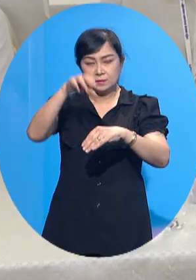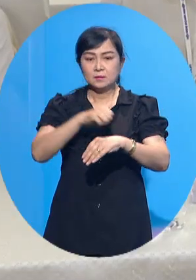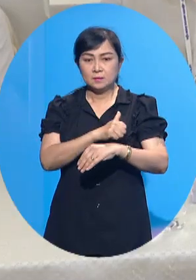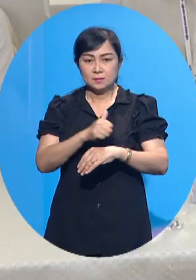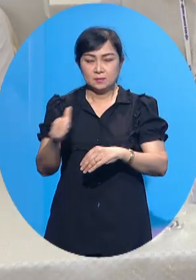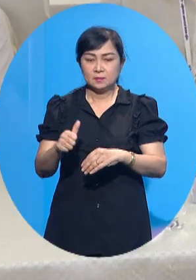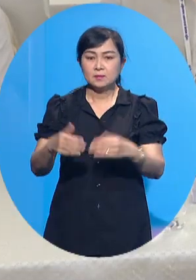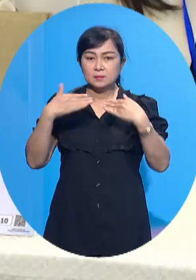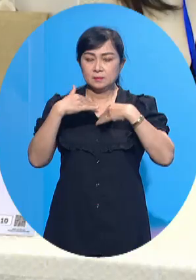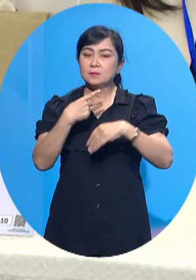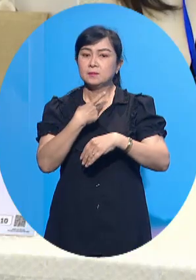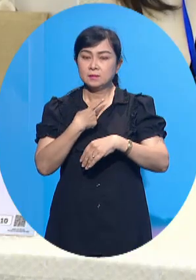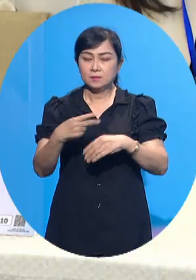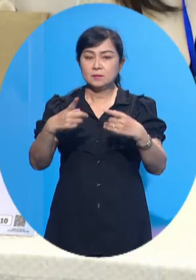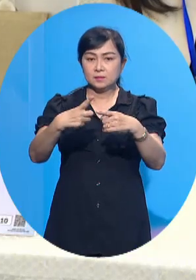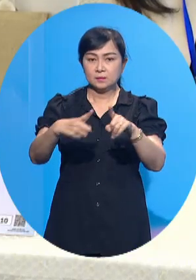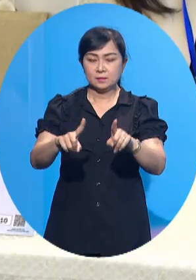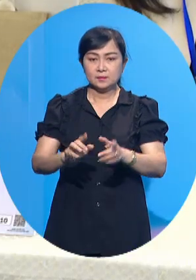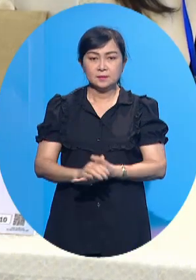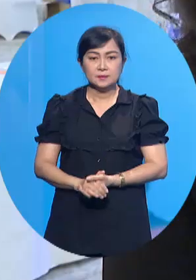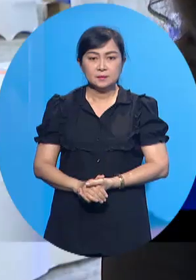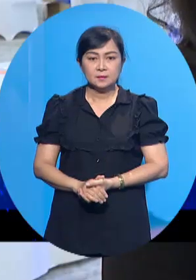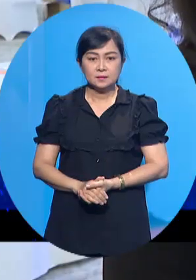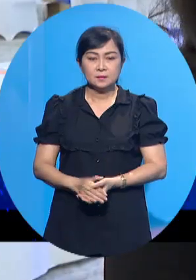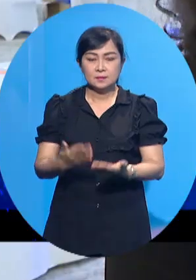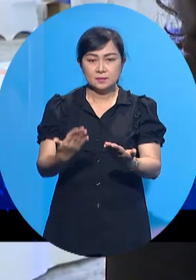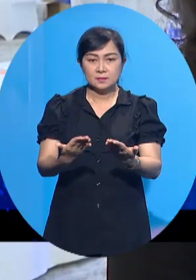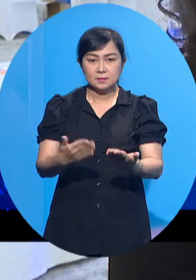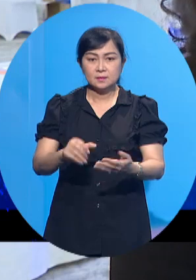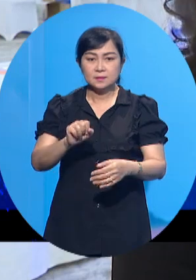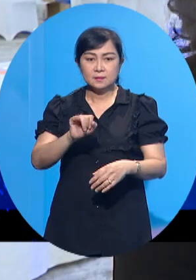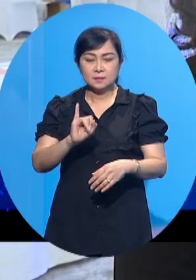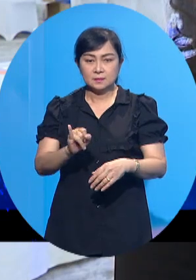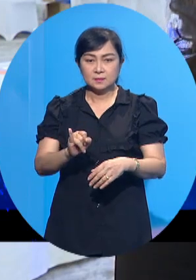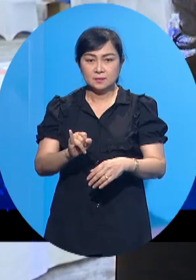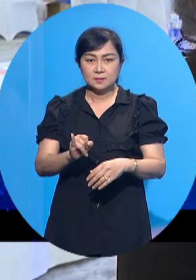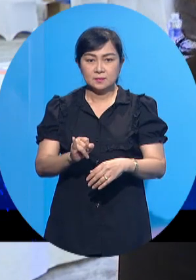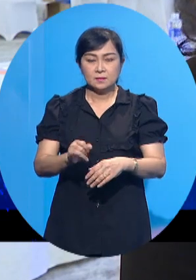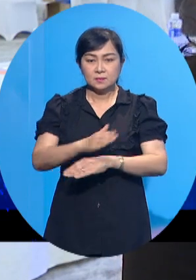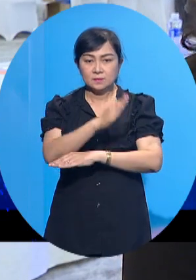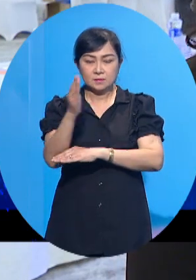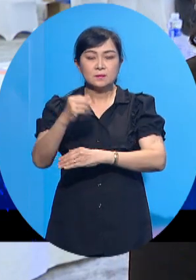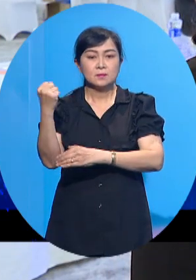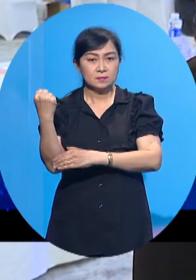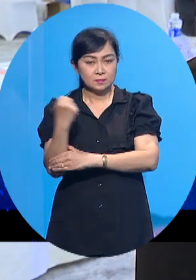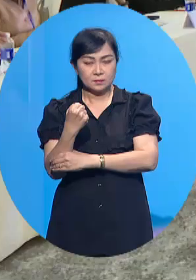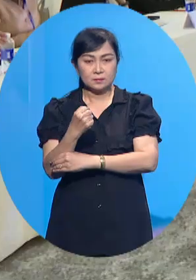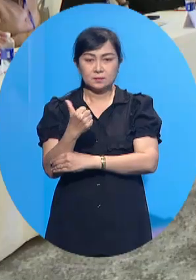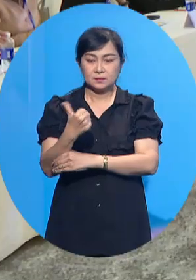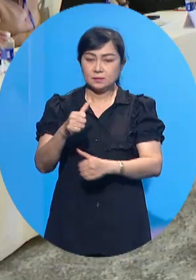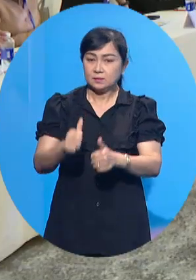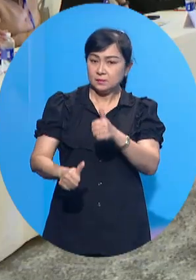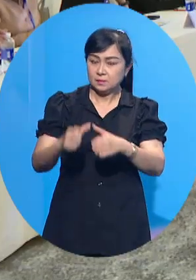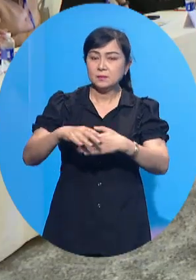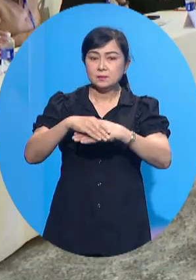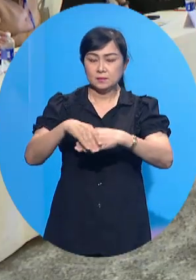nhân lực đáp ứng kỳ vọng của doanh nghiệp. Hiện tại AI đang trong quá trình rất phát triển rất là lớn và nếu